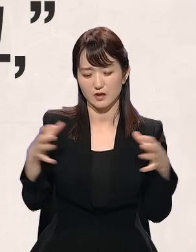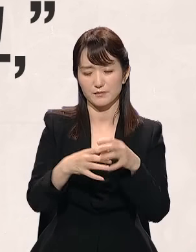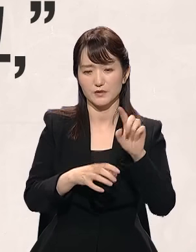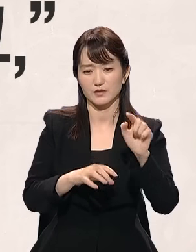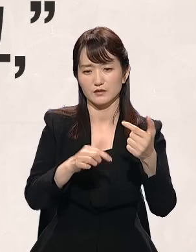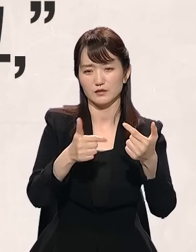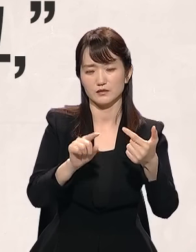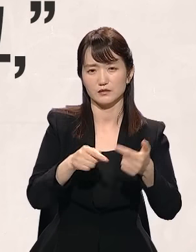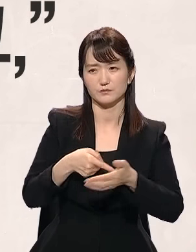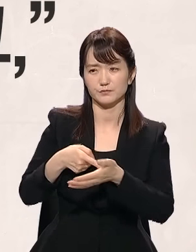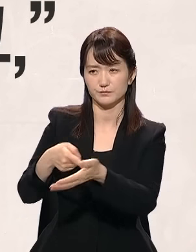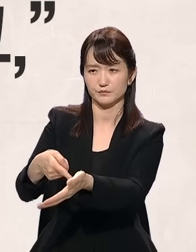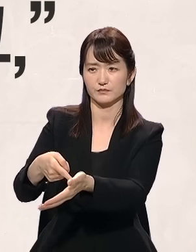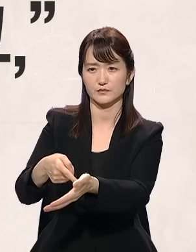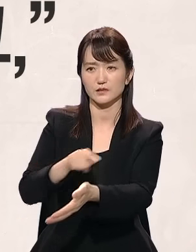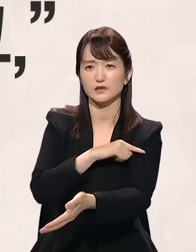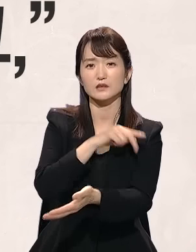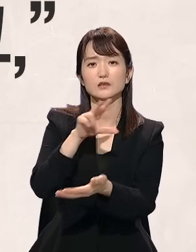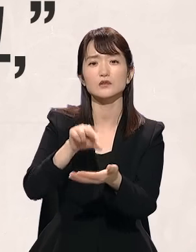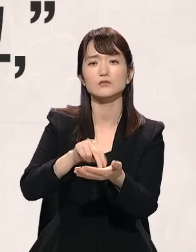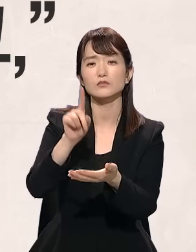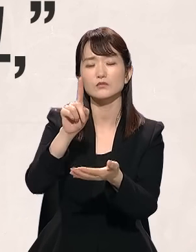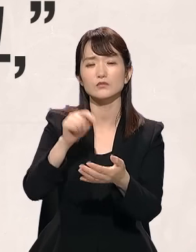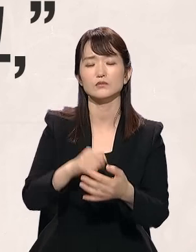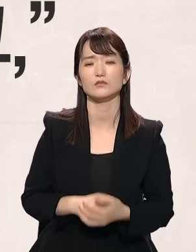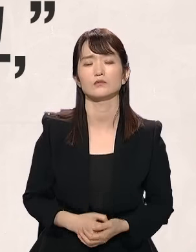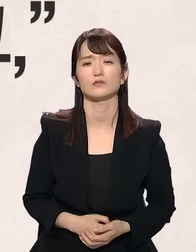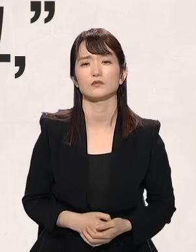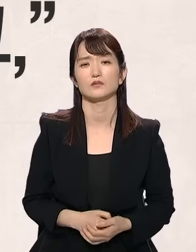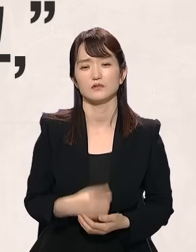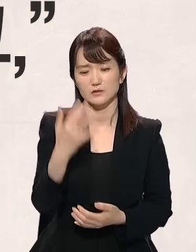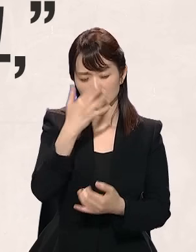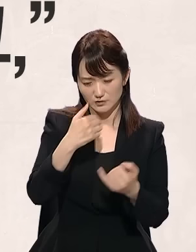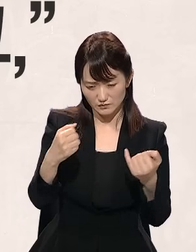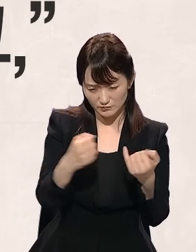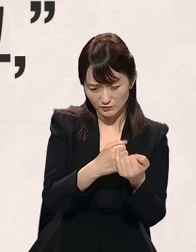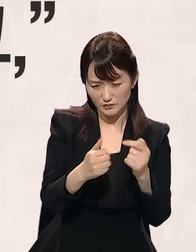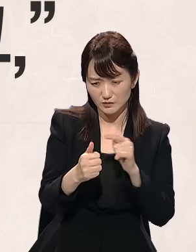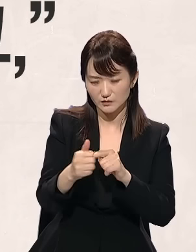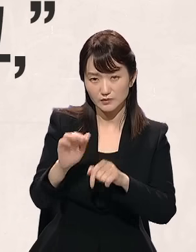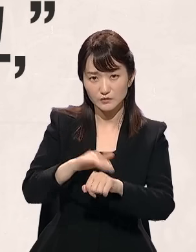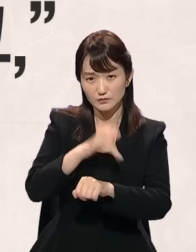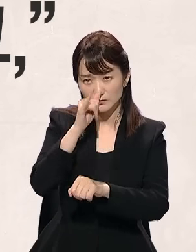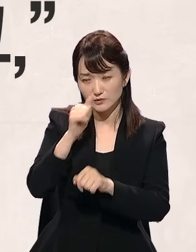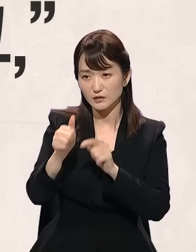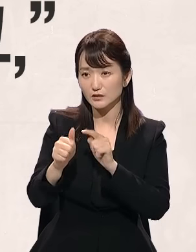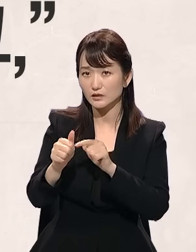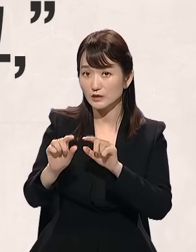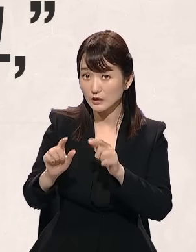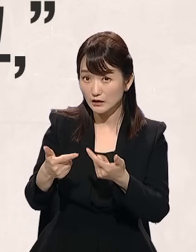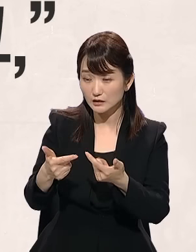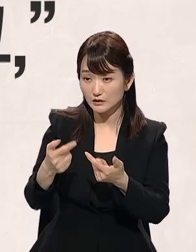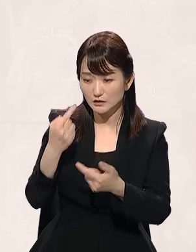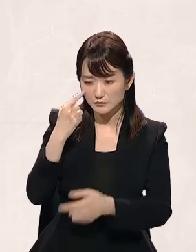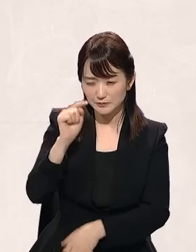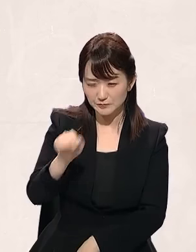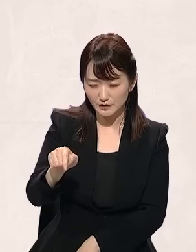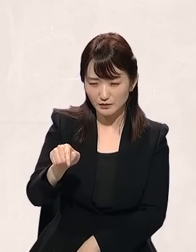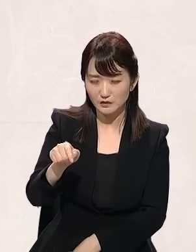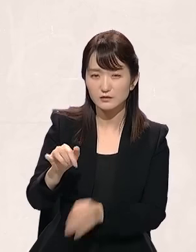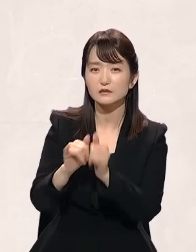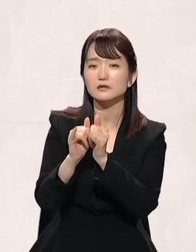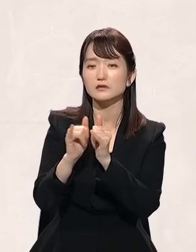상황이고요 가장 문제가 되는게 가해자도 문제지만 가해자가 아닌데 가해자로 지목된 사람들이